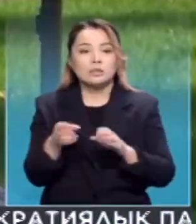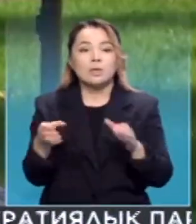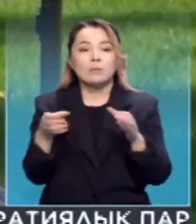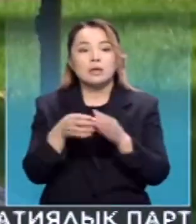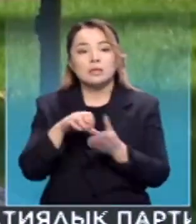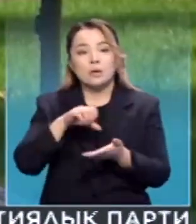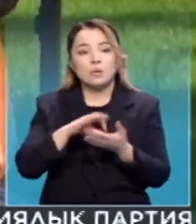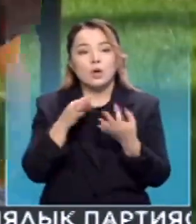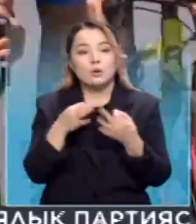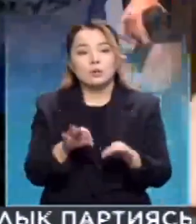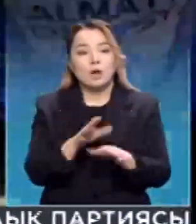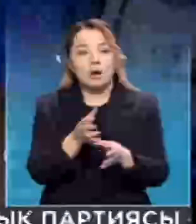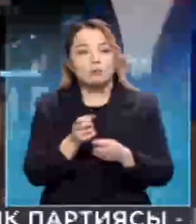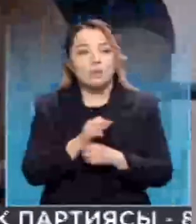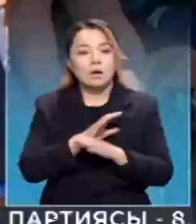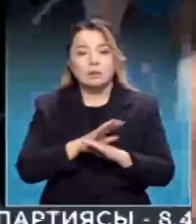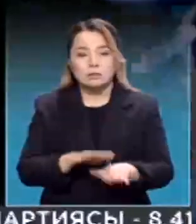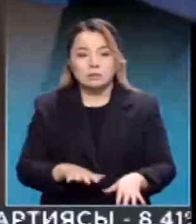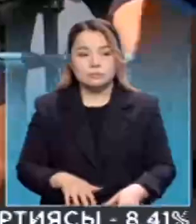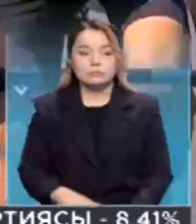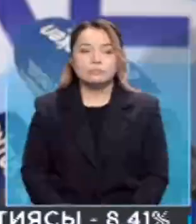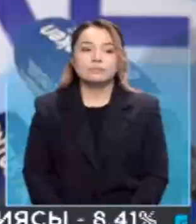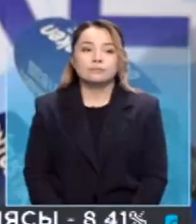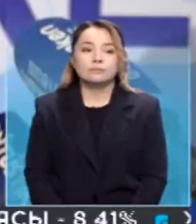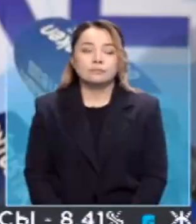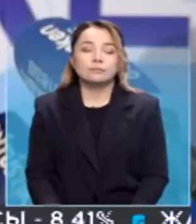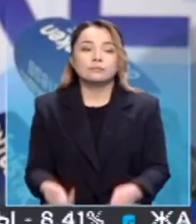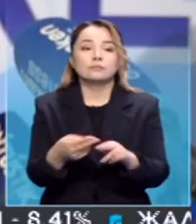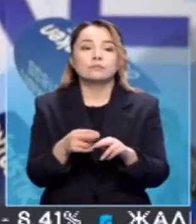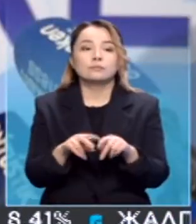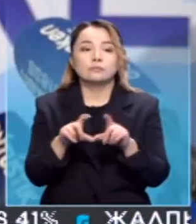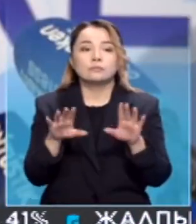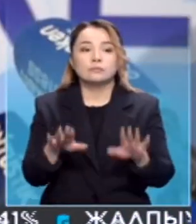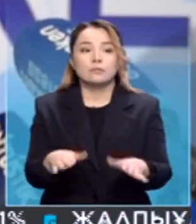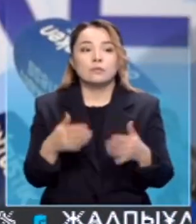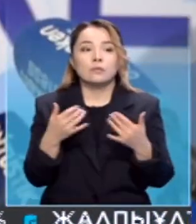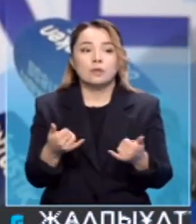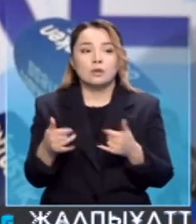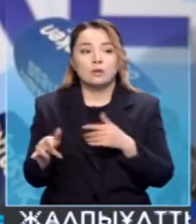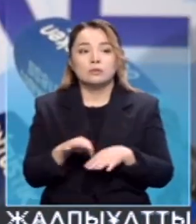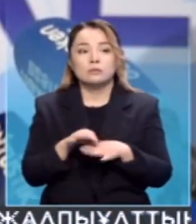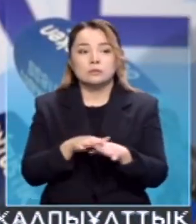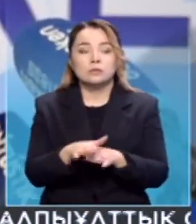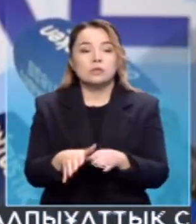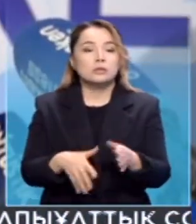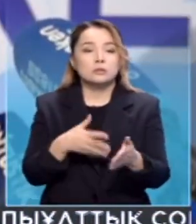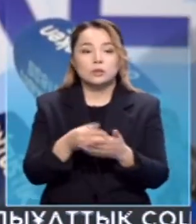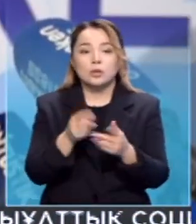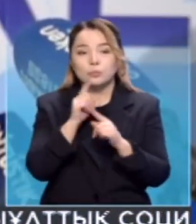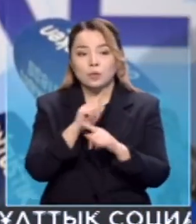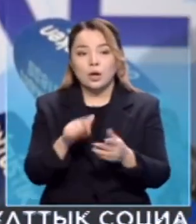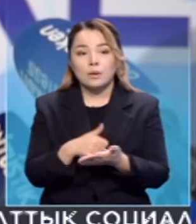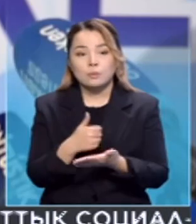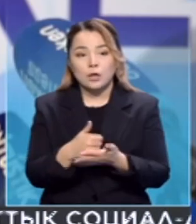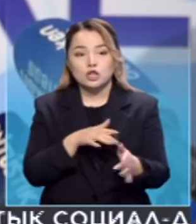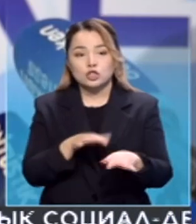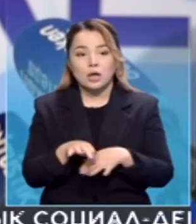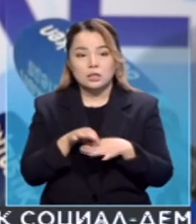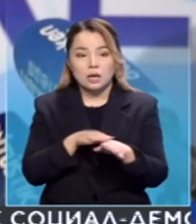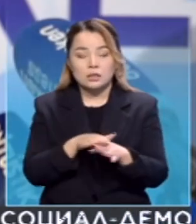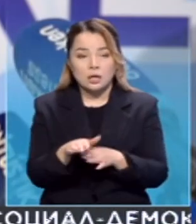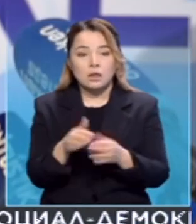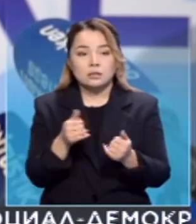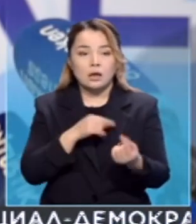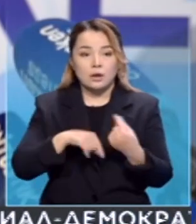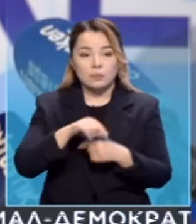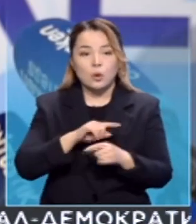департаментінен рұқсат алмаған. Ол мекемеге қатысты қазір біз шара көре алмаймыз. Әкімшілік шара, себебі қазір мына кәсіпкерлік